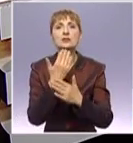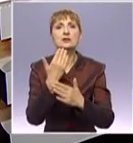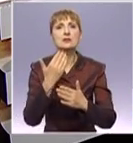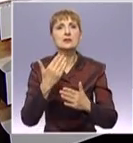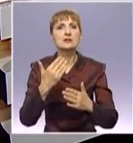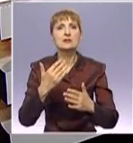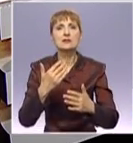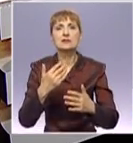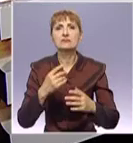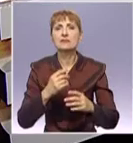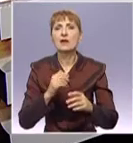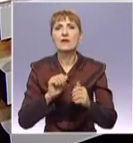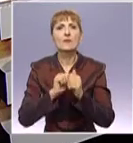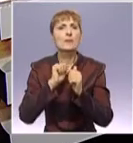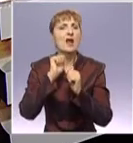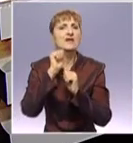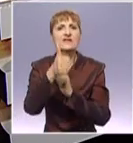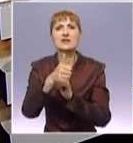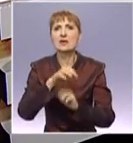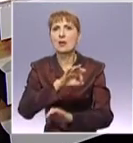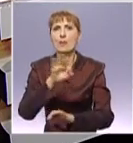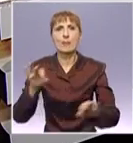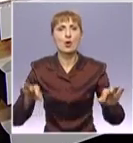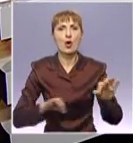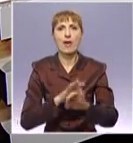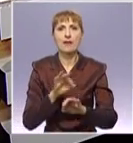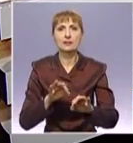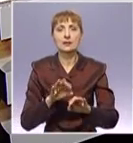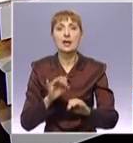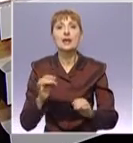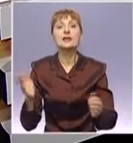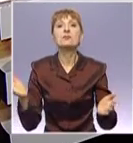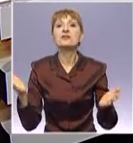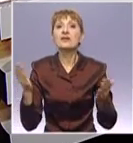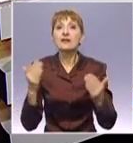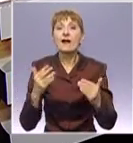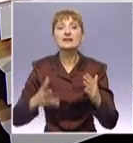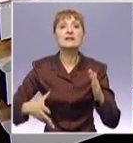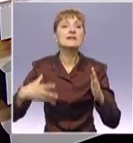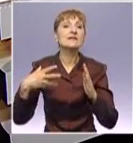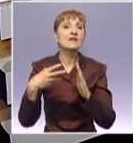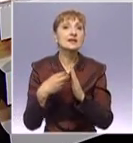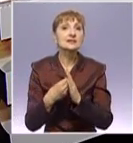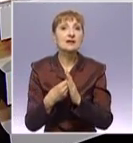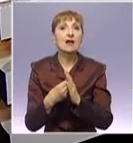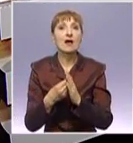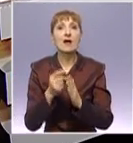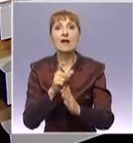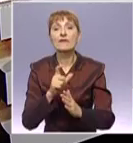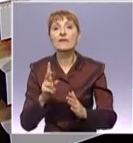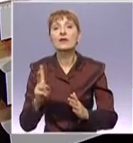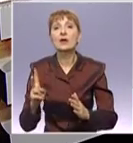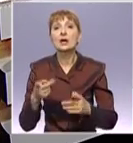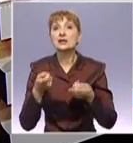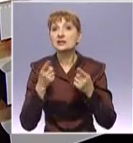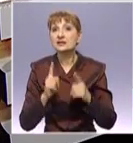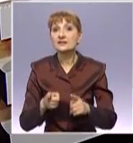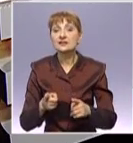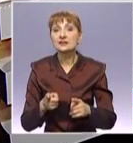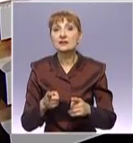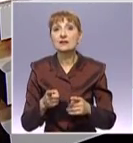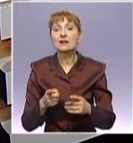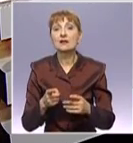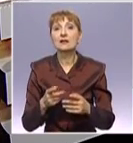прорывных, и его как бы привлекать инвестора. Если мы действительно какой-нибудь